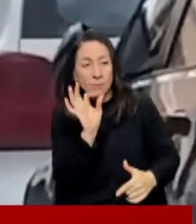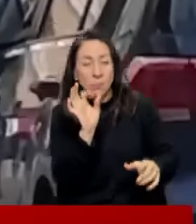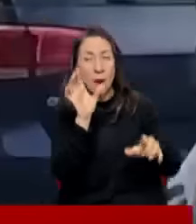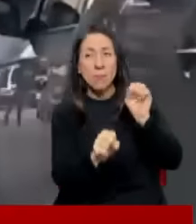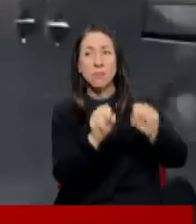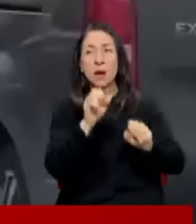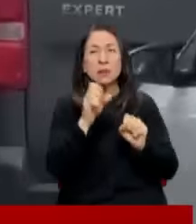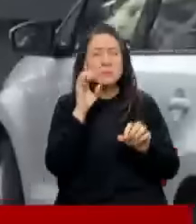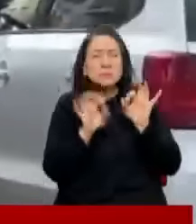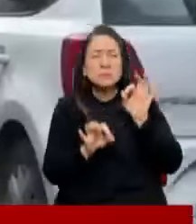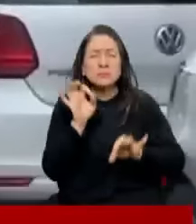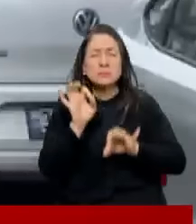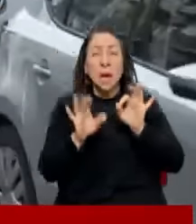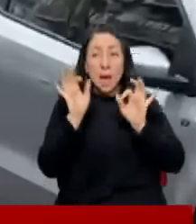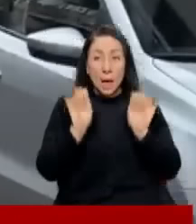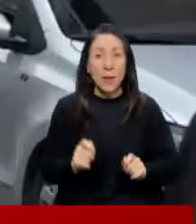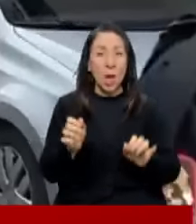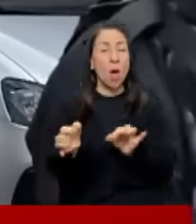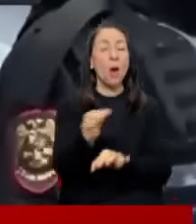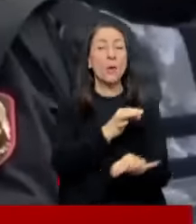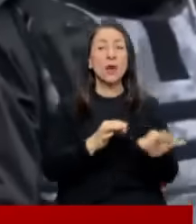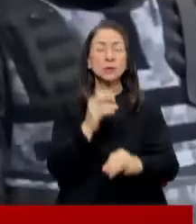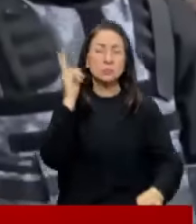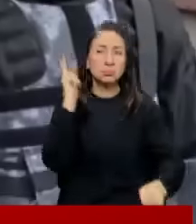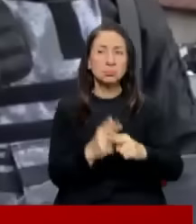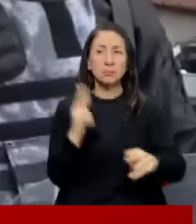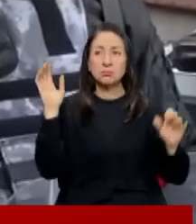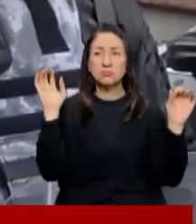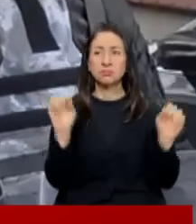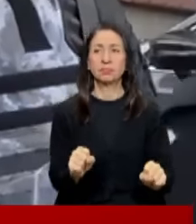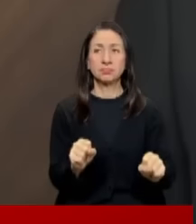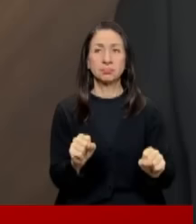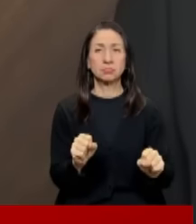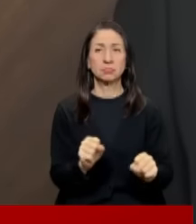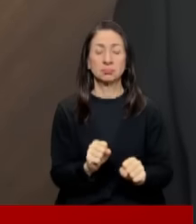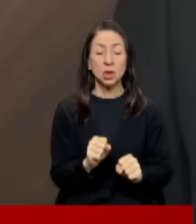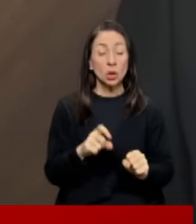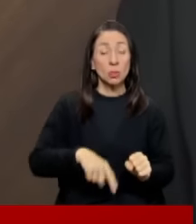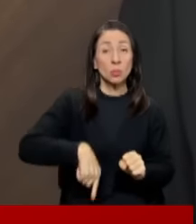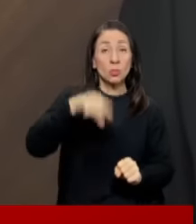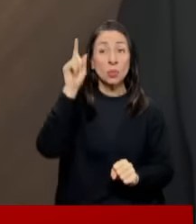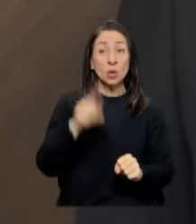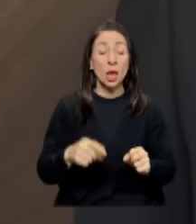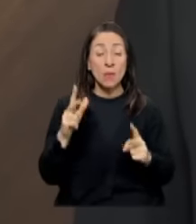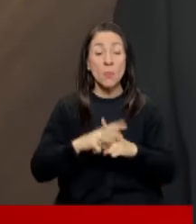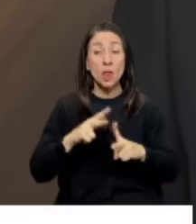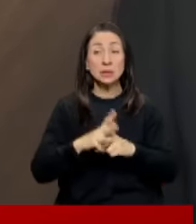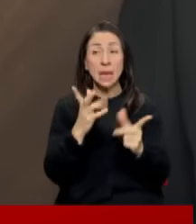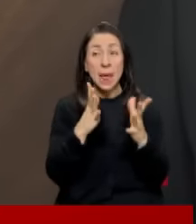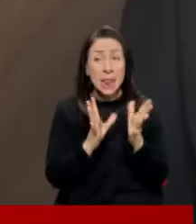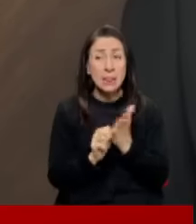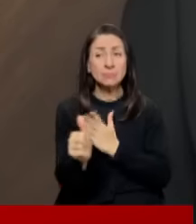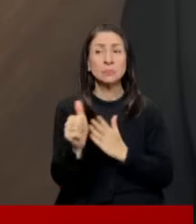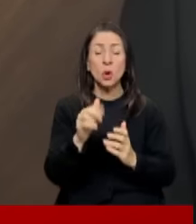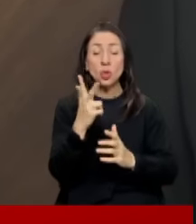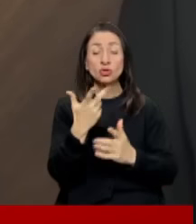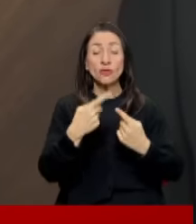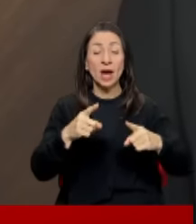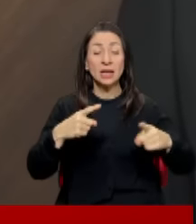adım adım aradı. Yapılan operasyonlarla kısa sürede yakalandı saldırganlar. Gün boyu emniyet güçlerimiz 30